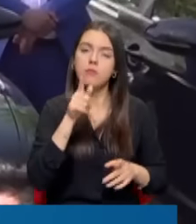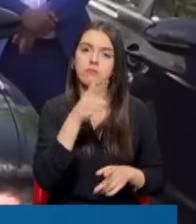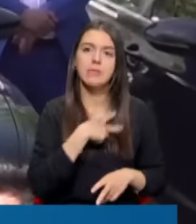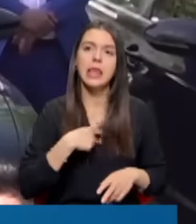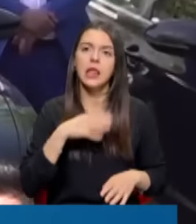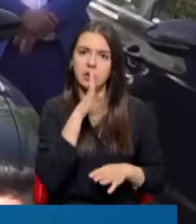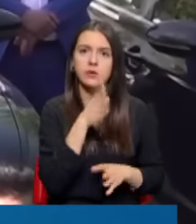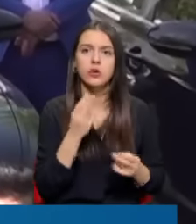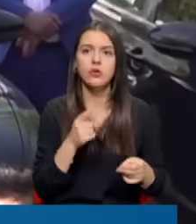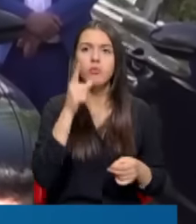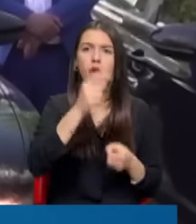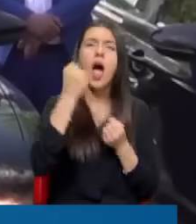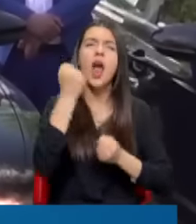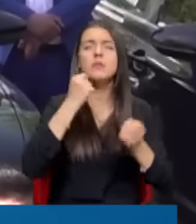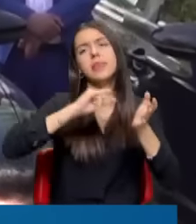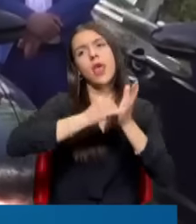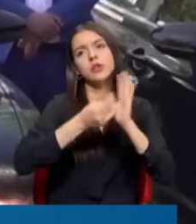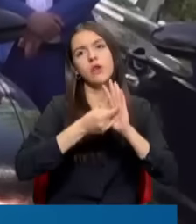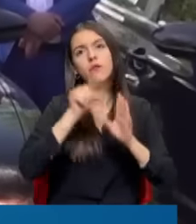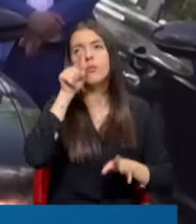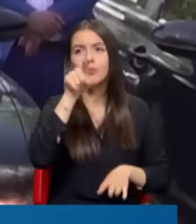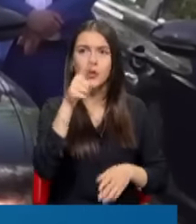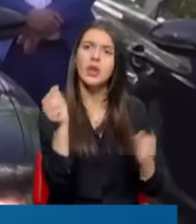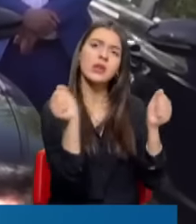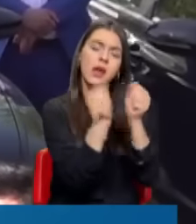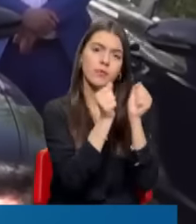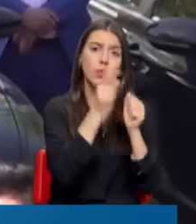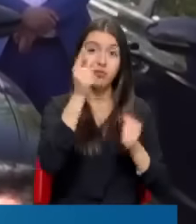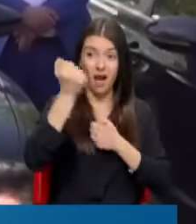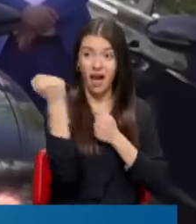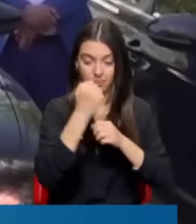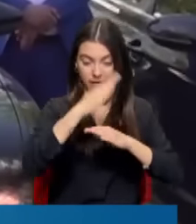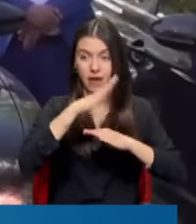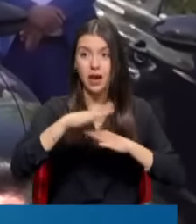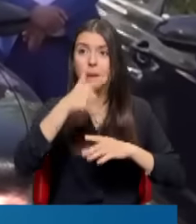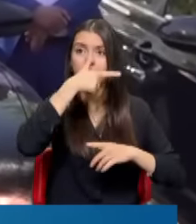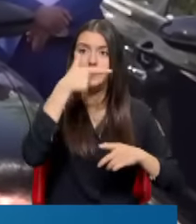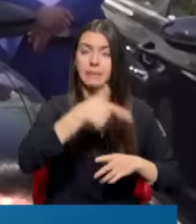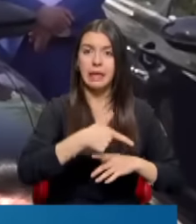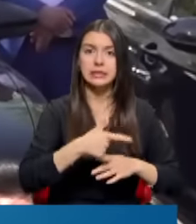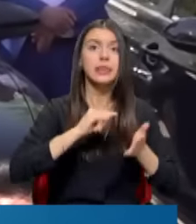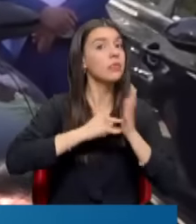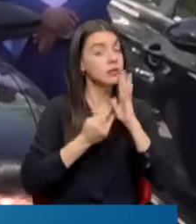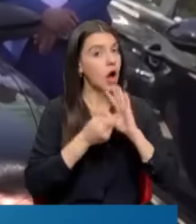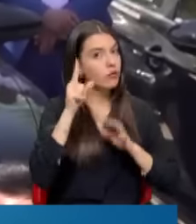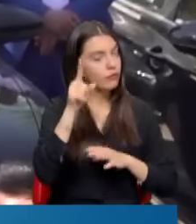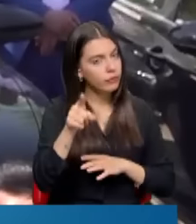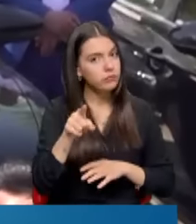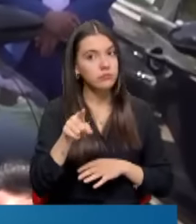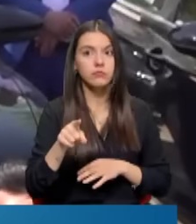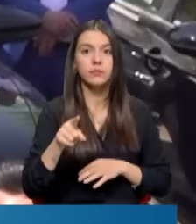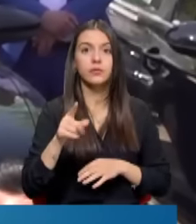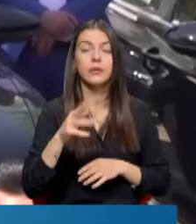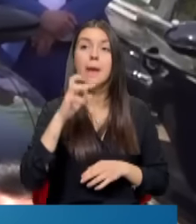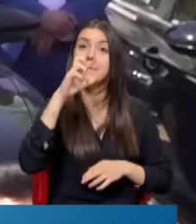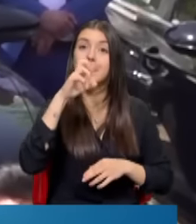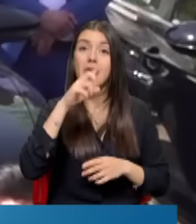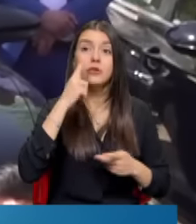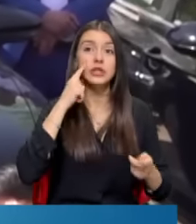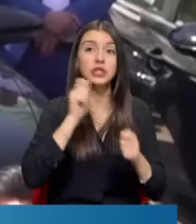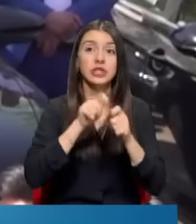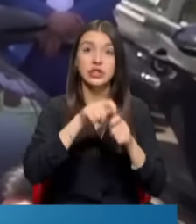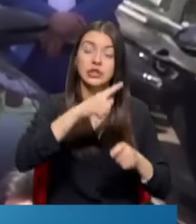sadece araç tasarrufu. Bunun yanında bu araçların tüketeceği yakıtlardan ettiğimiz tasarrufu, personel